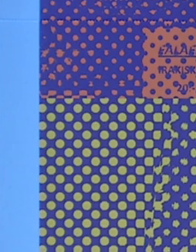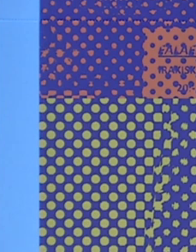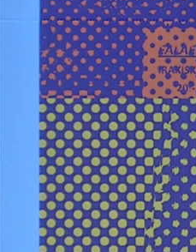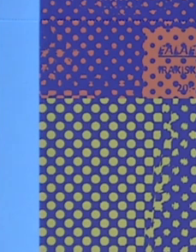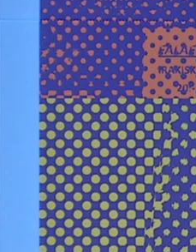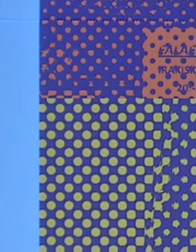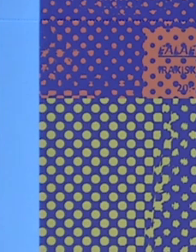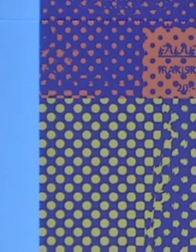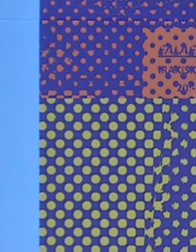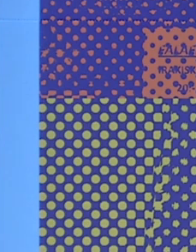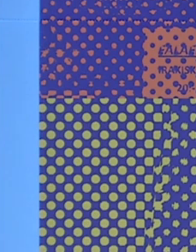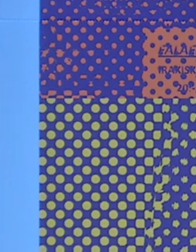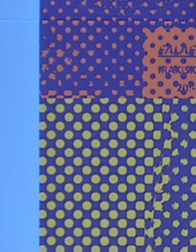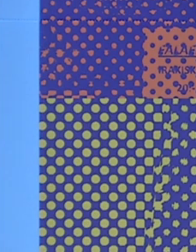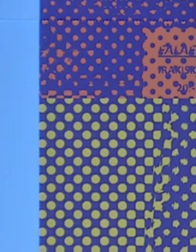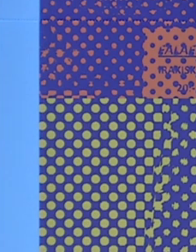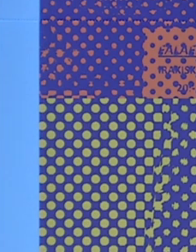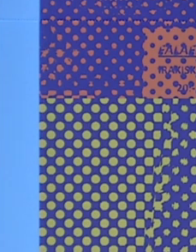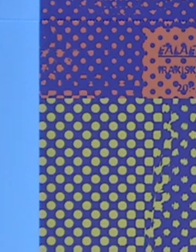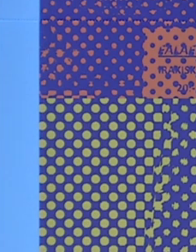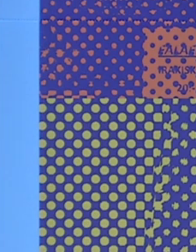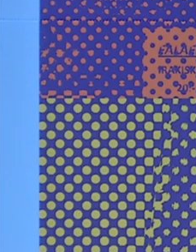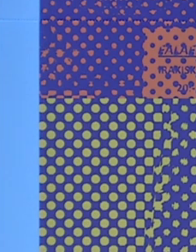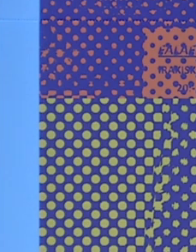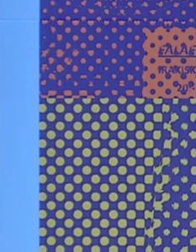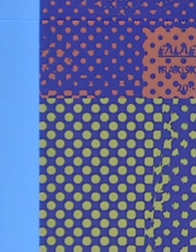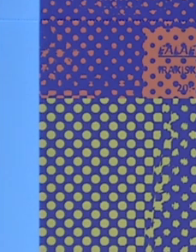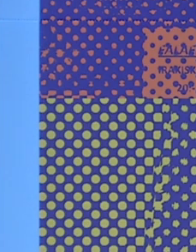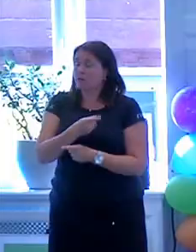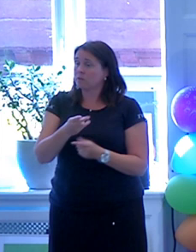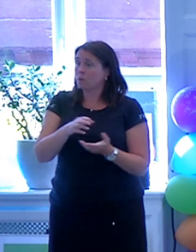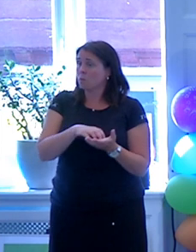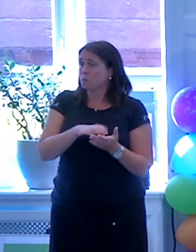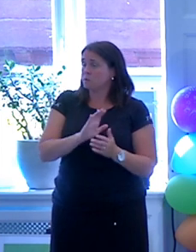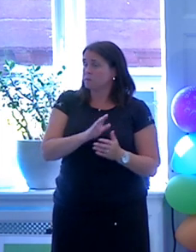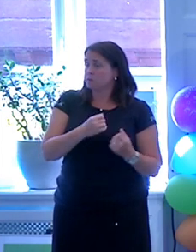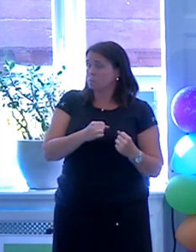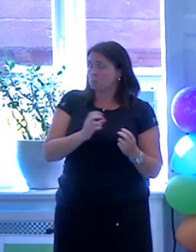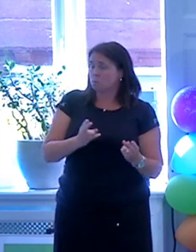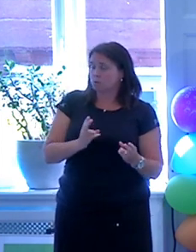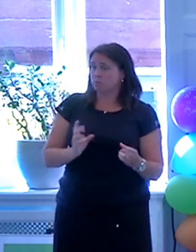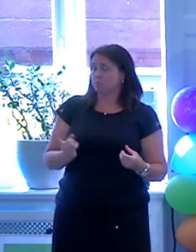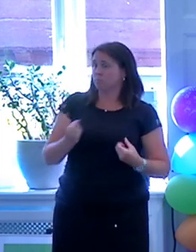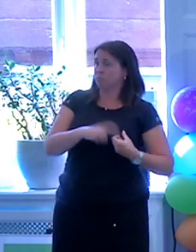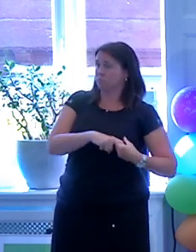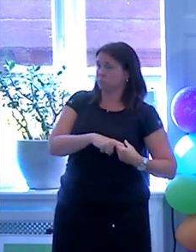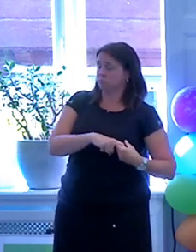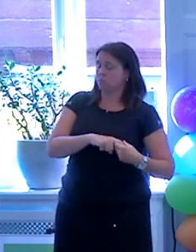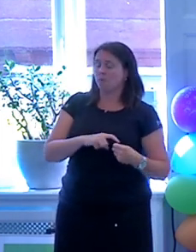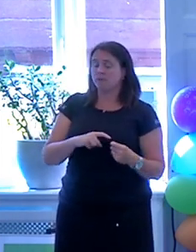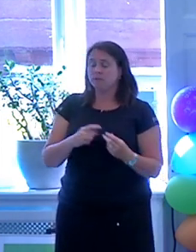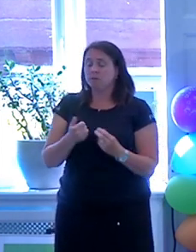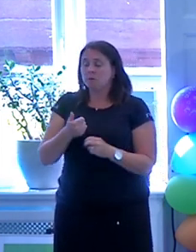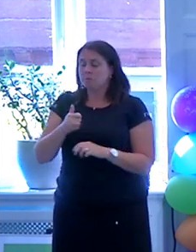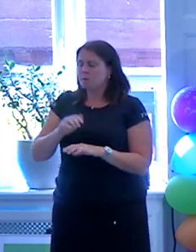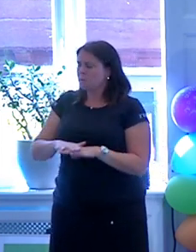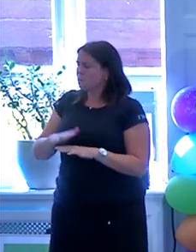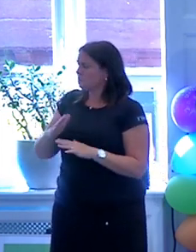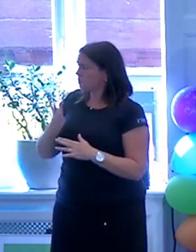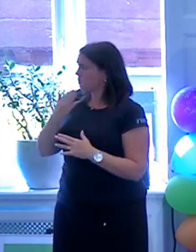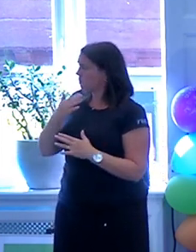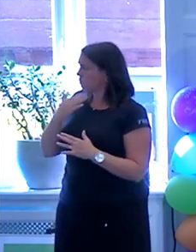att samlokalisera med till exempel kommunens verksamheter. Det beror ju också på var kontoren läggs ner. Jag fick en